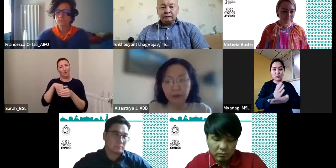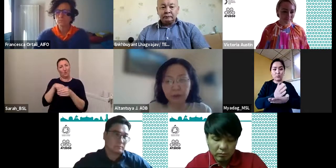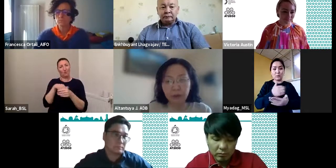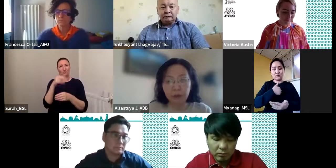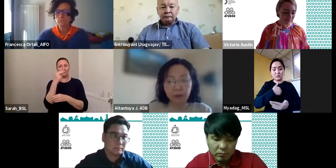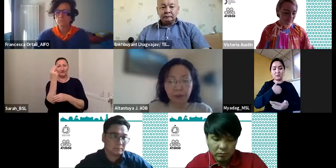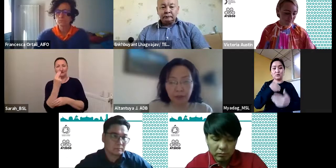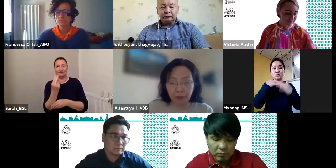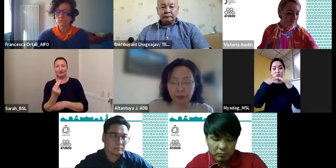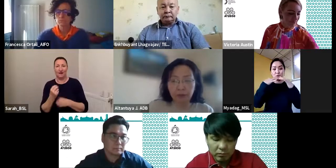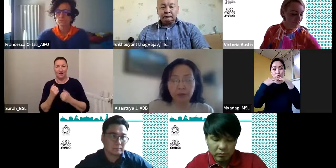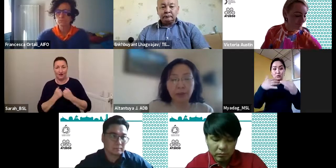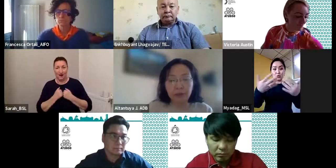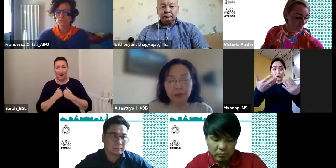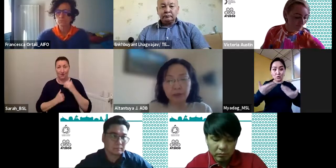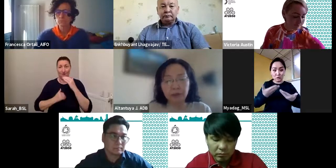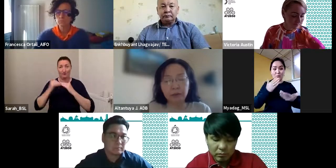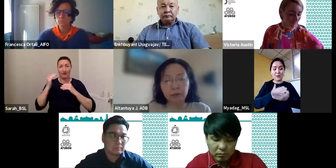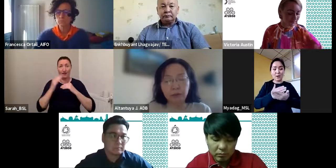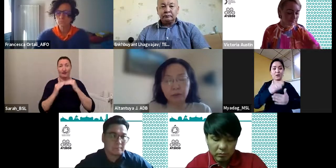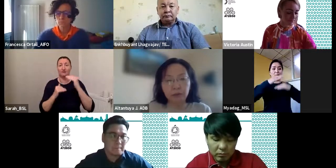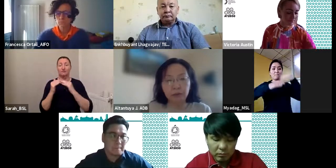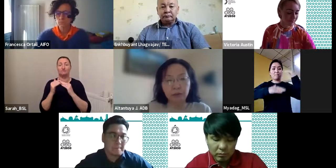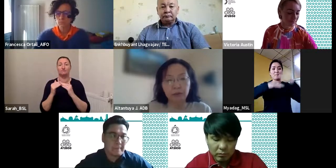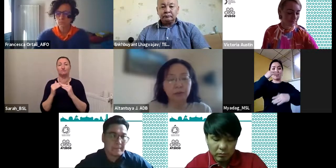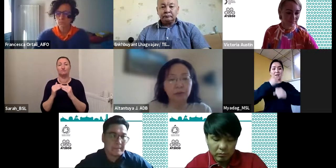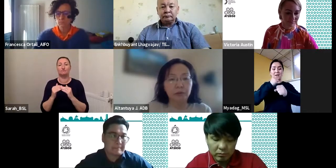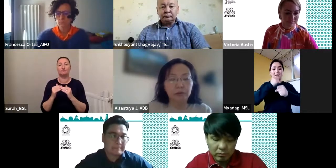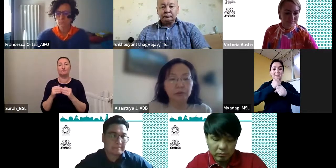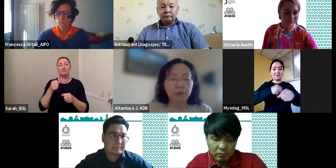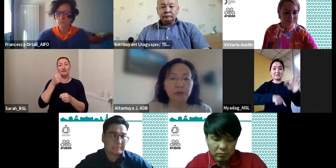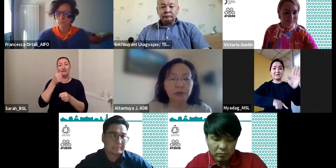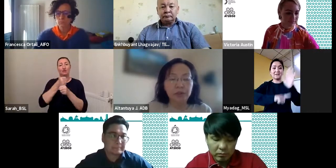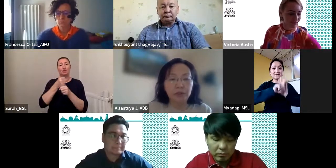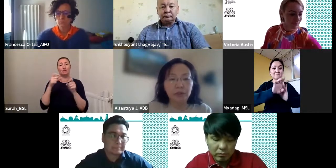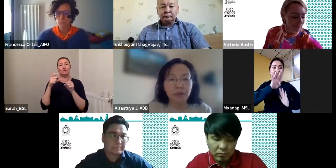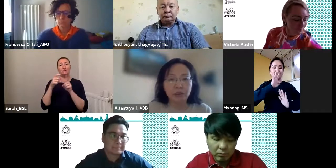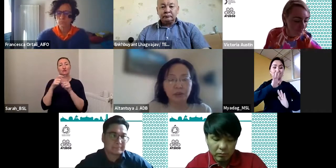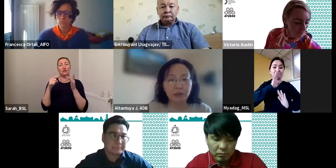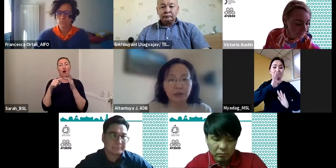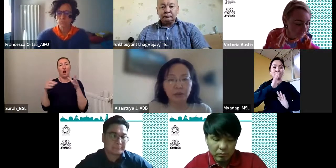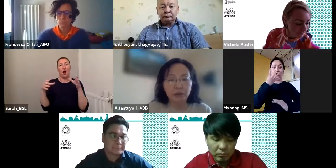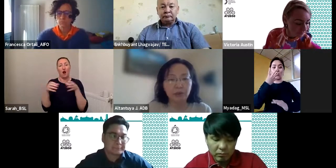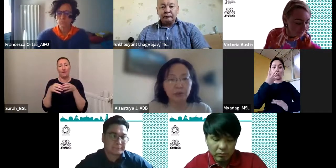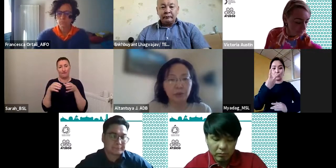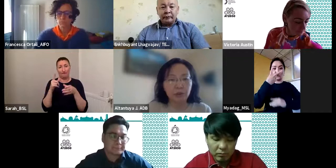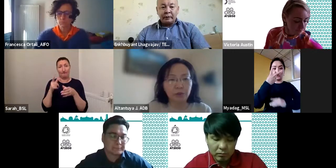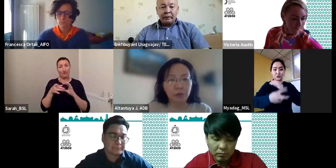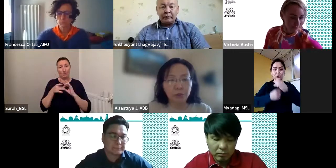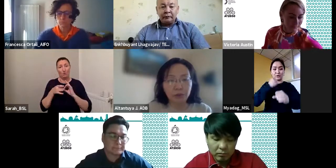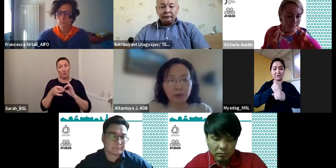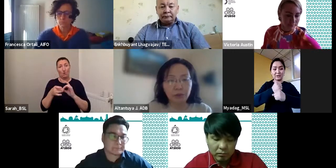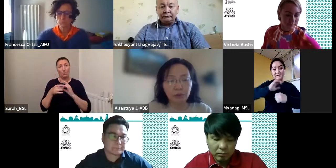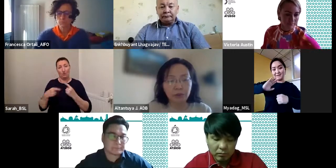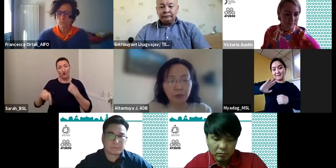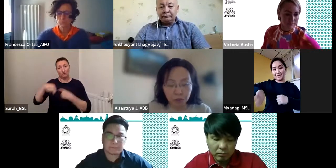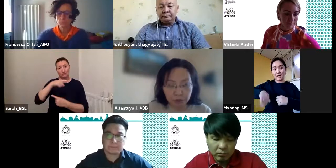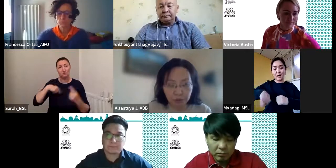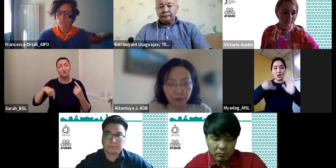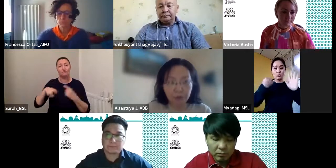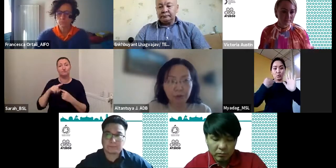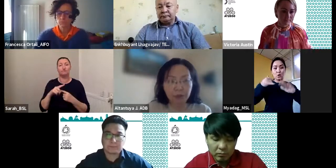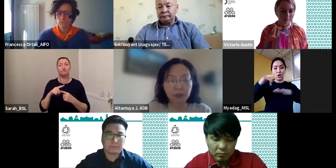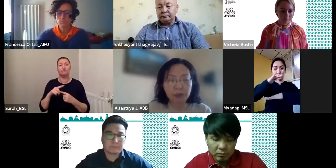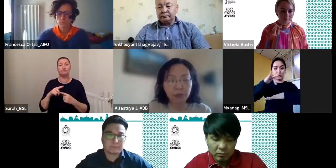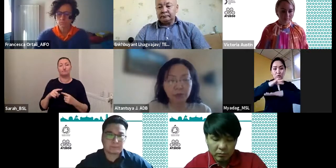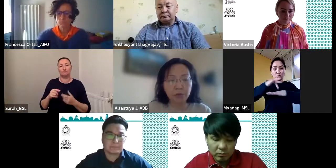За ингээд одоо бид нар барилгын ажлуудтайгаа эхлэн тэгээд мөд одоо 2 жилийн дараа гэхэд одоо 6 төвтэй болно. Энэ